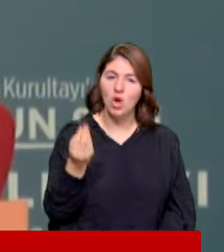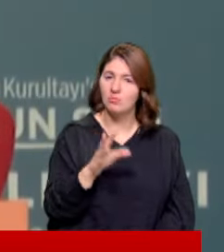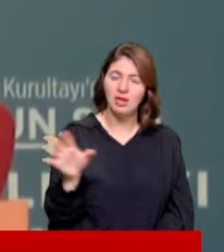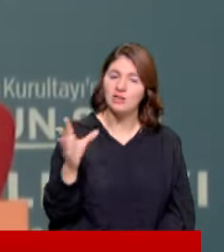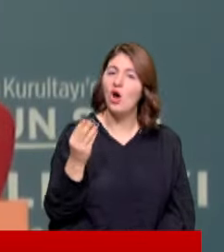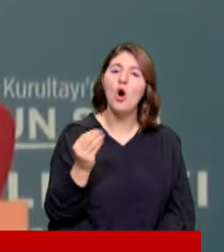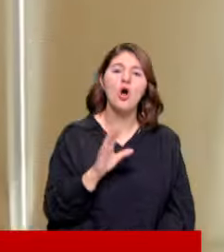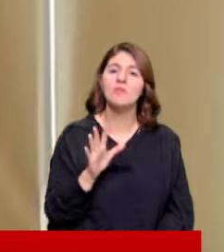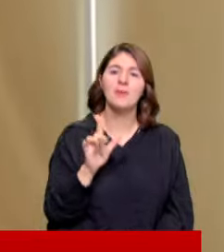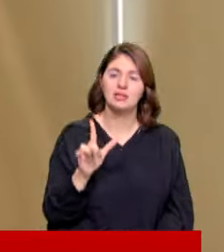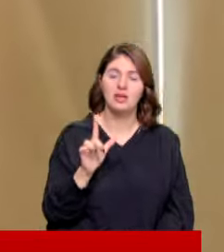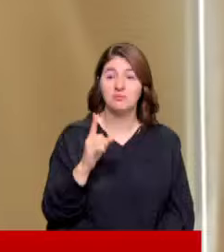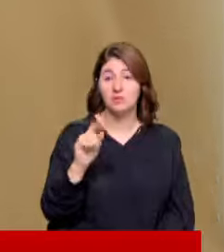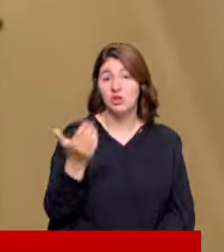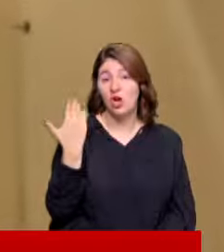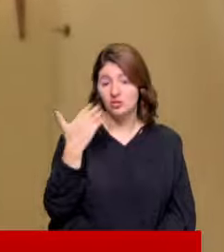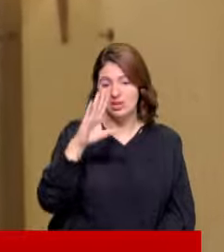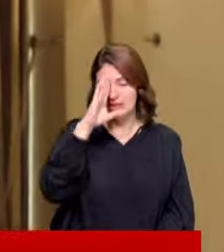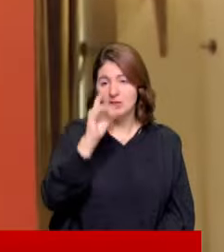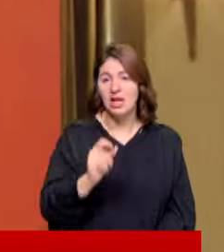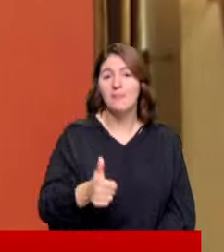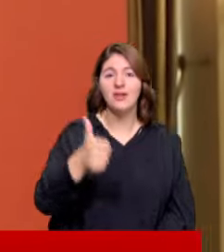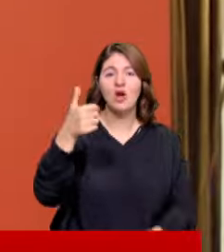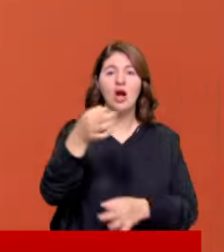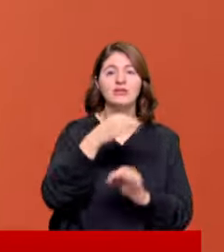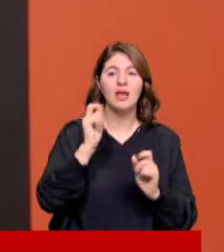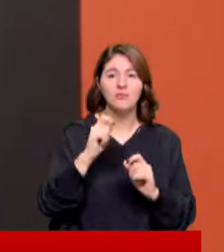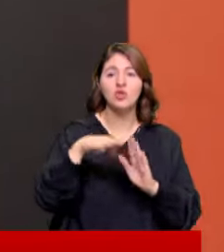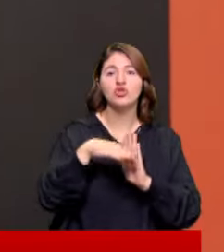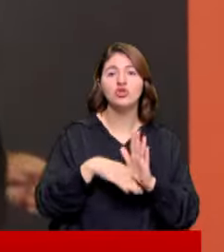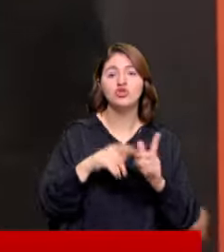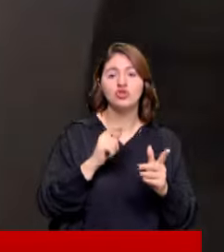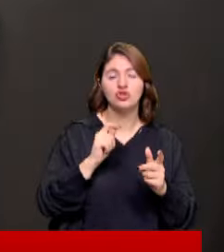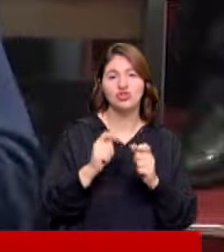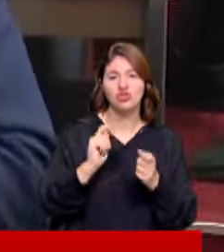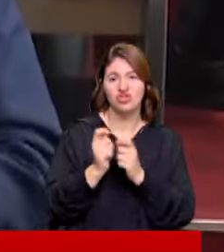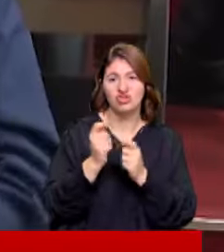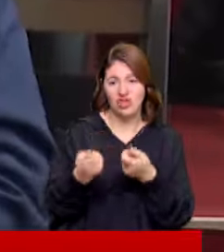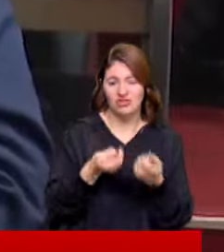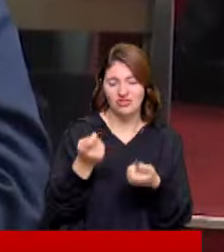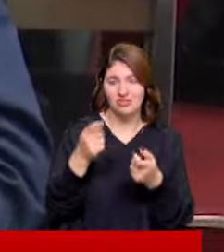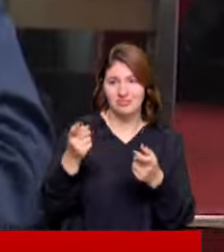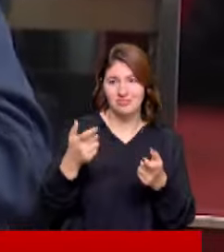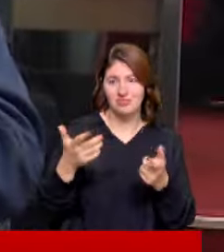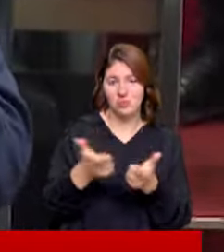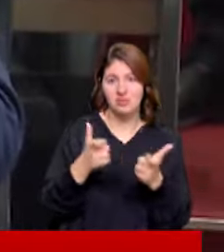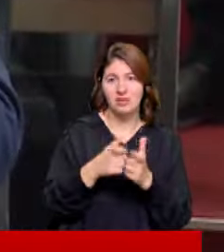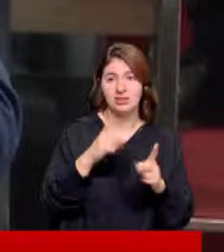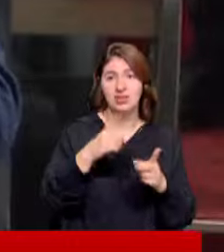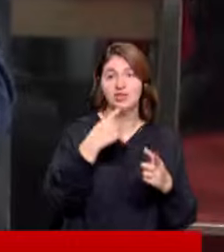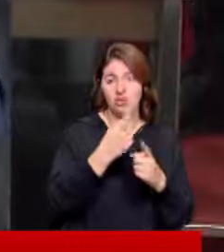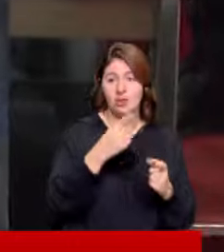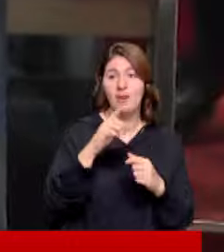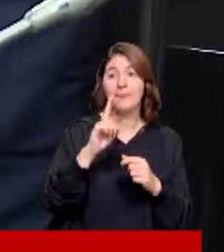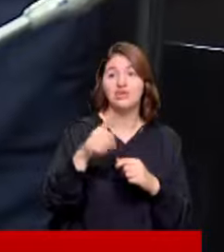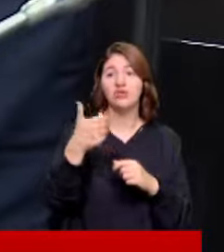olmaz, olamamalı. Bir gün önce İstanbul İl Başkanlığı'nın organize ettiği tüzük çalıştayında kurduğu cümle. Bir gün sonra da CHP Sosyal